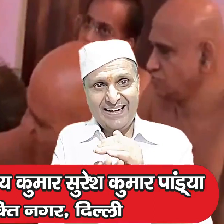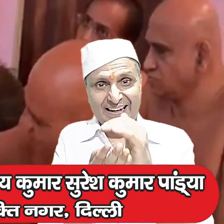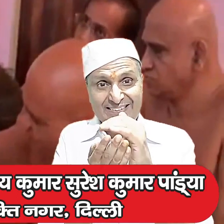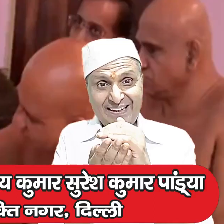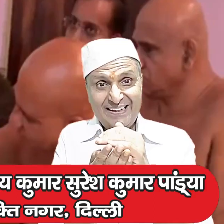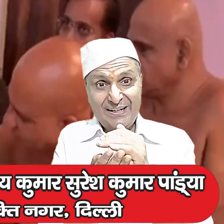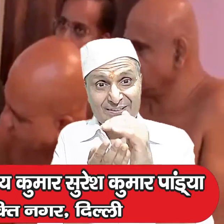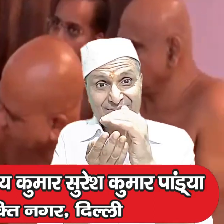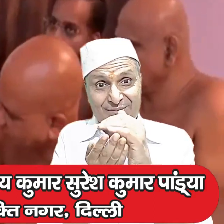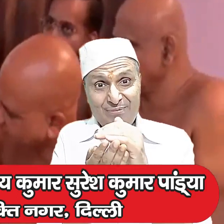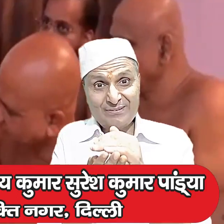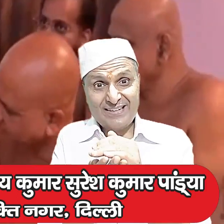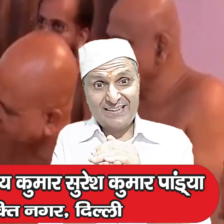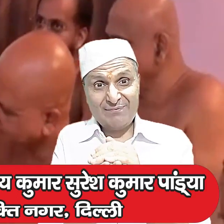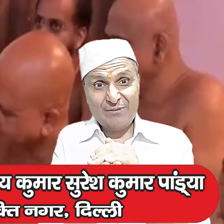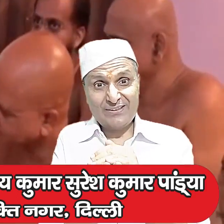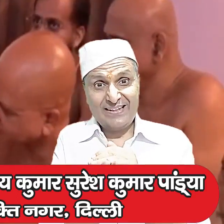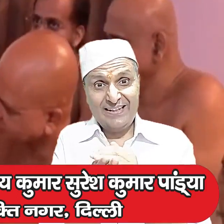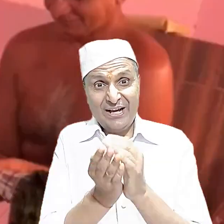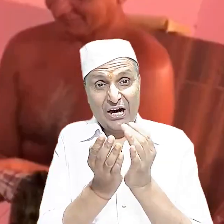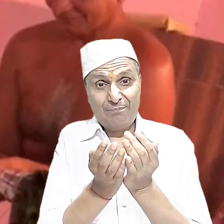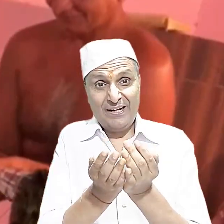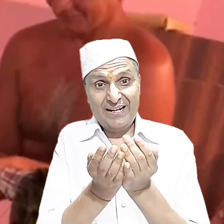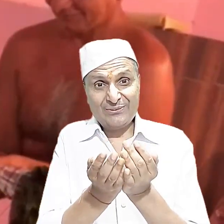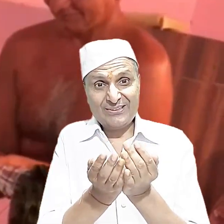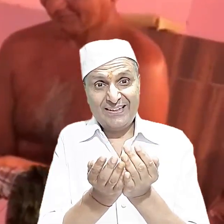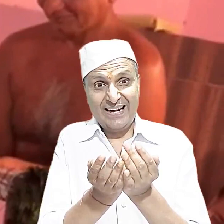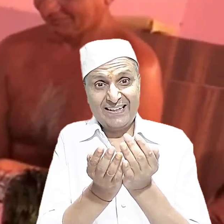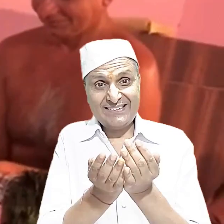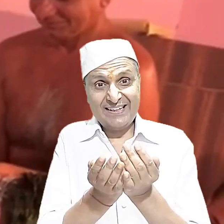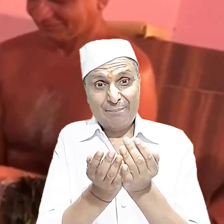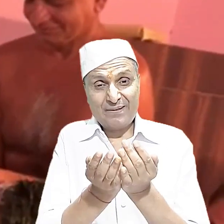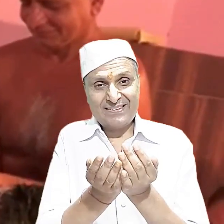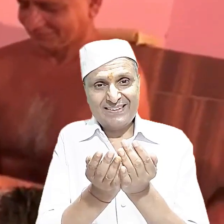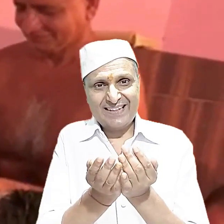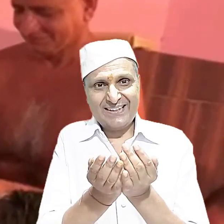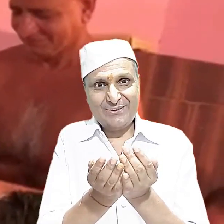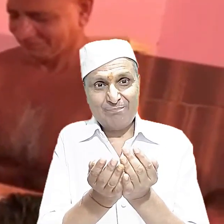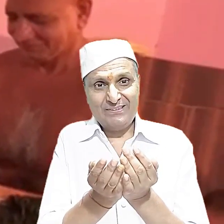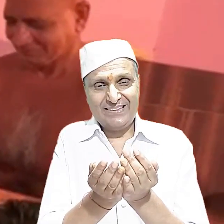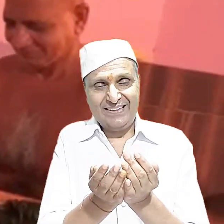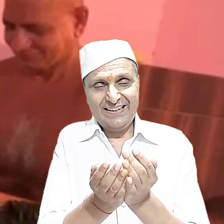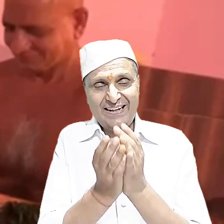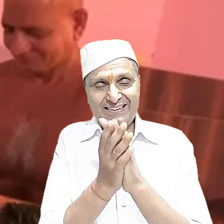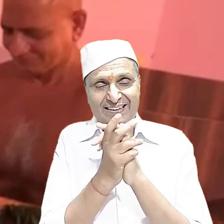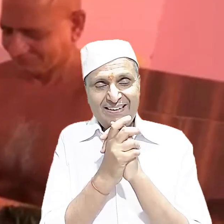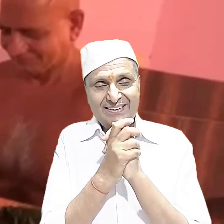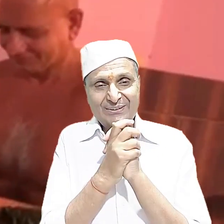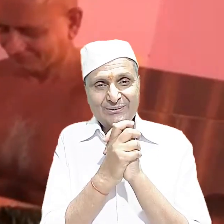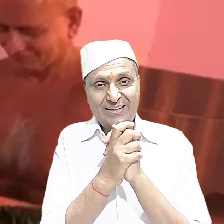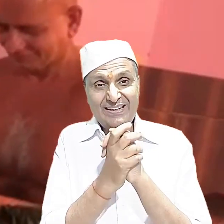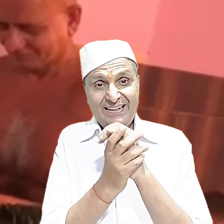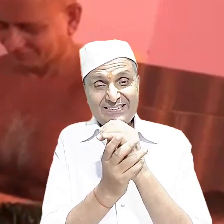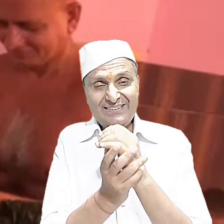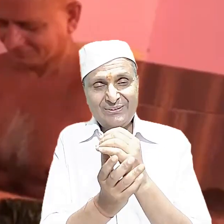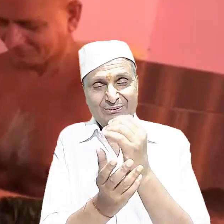नहीं, आचार्य संभव सागर जी वयोवृद्ध नहीं, अपने हाथों से आचार्य प्रसन्न सागर जी को जब पीछे दी, कहते हैं गदगद